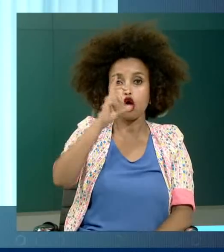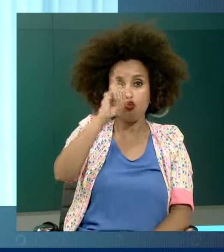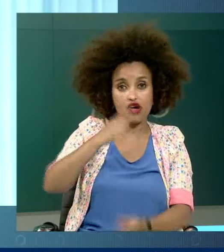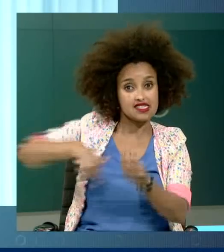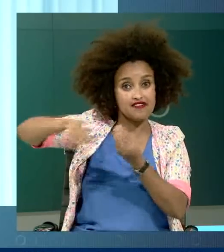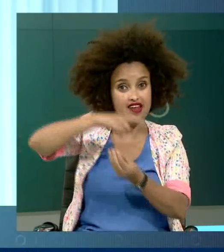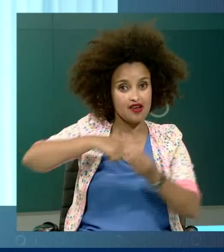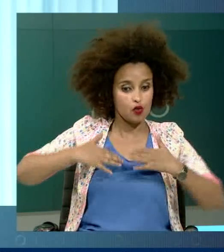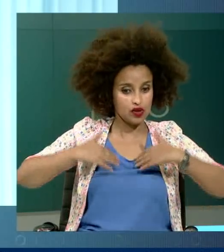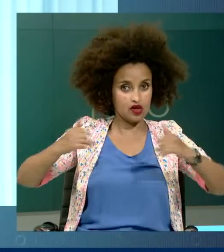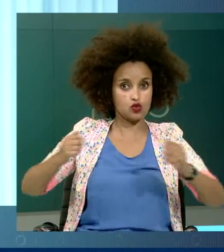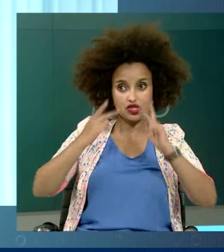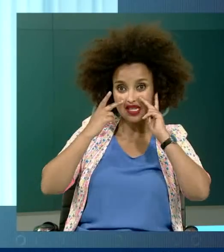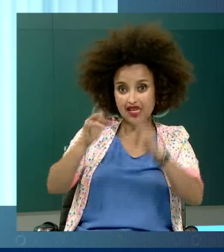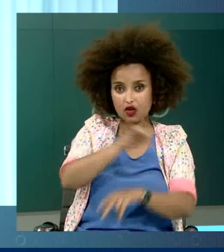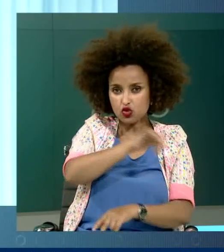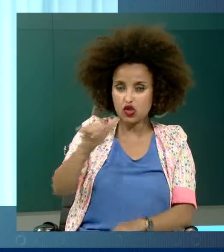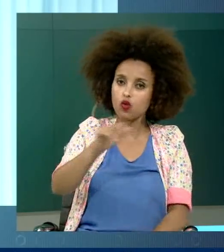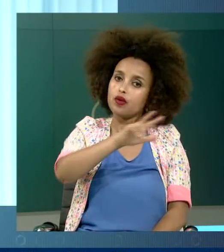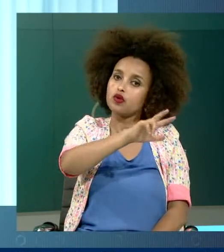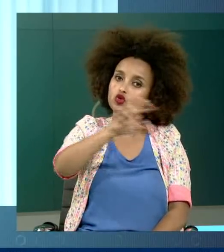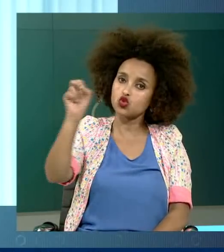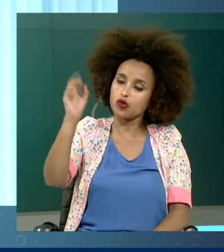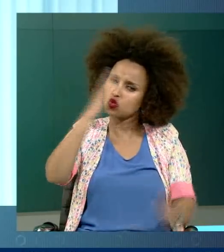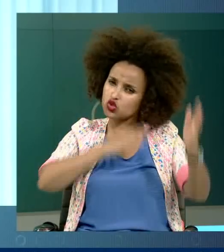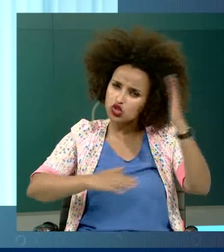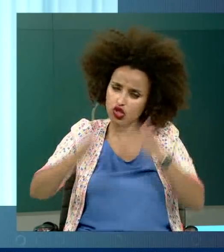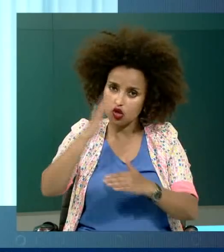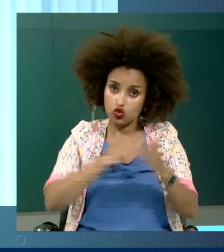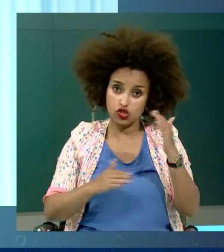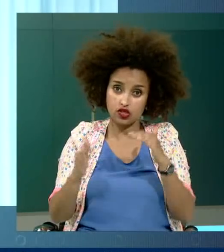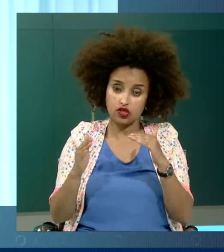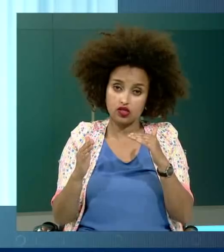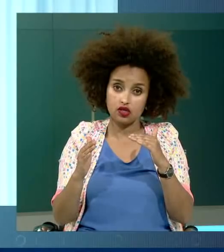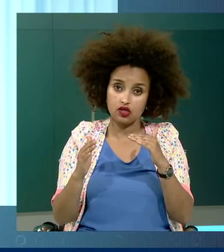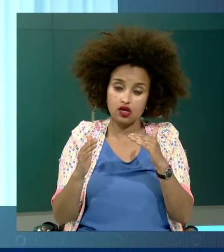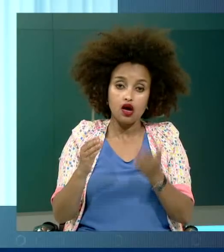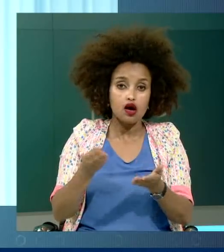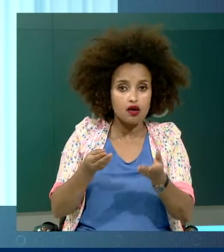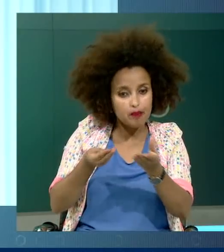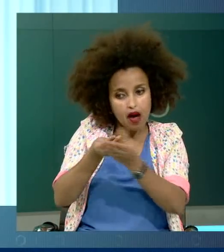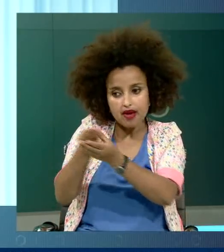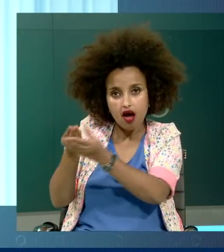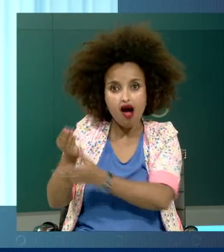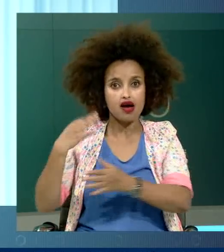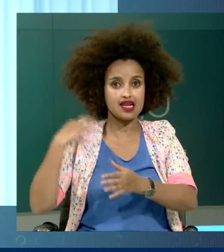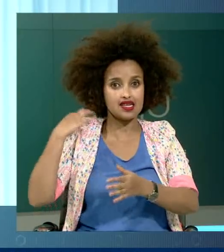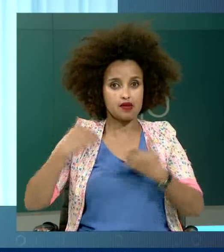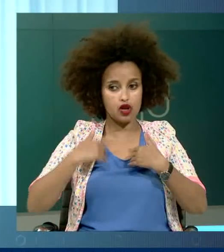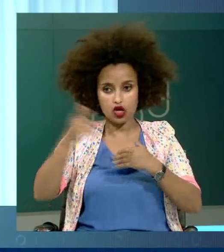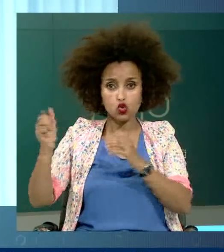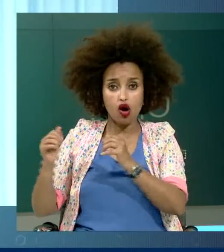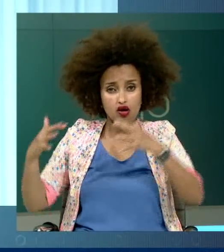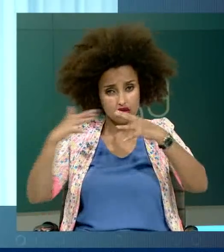እንዳቀረብከው ከ300 የችግረኞችን የሚያበላ አንድ ግለሰብ አለ። ከዛ ግለሰብ ጋር ተባብረንም